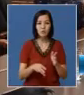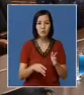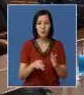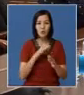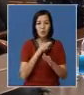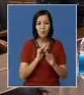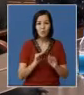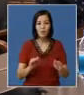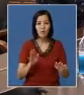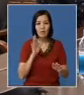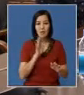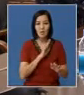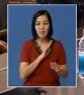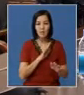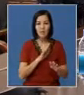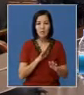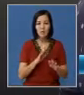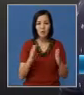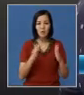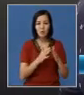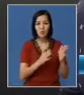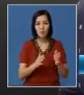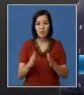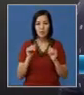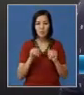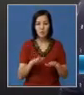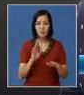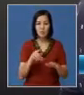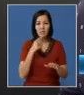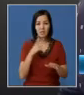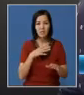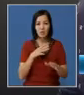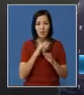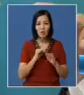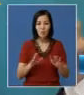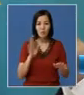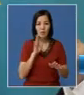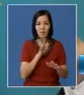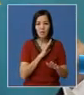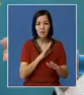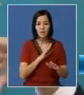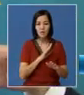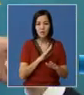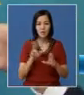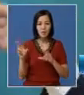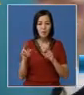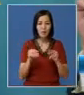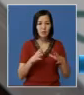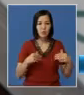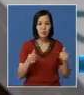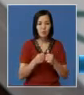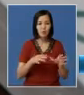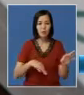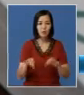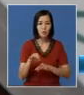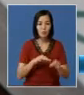балалы ана. Облыс басшысы баспана мәселесін біртіндеп шешілетінін жеткізді. Бұл ретте көп балалы аналар үшін арнайы бақытты отбасы жобасы іске қосылатынын